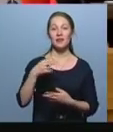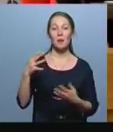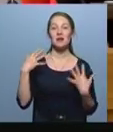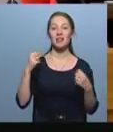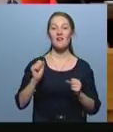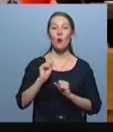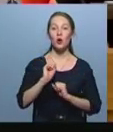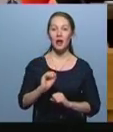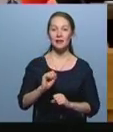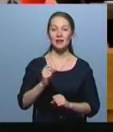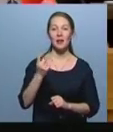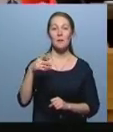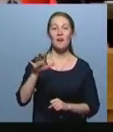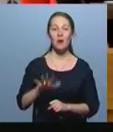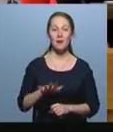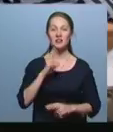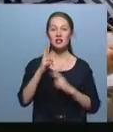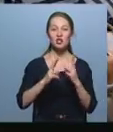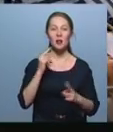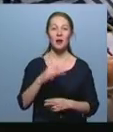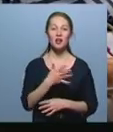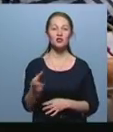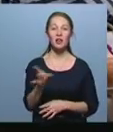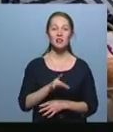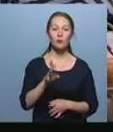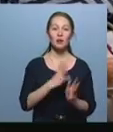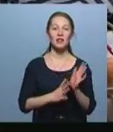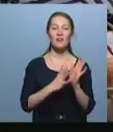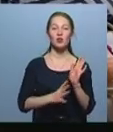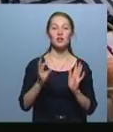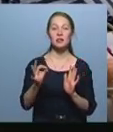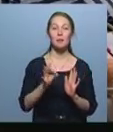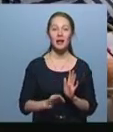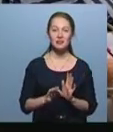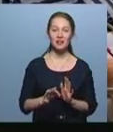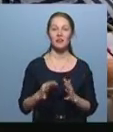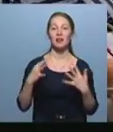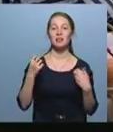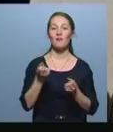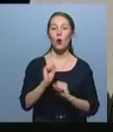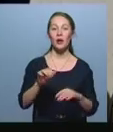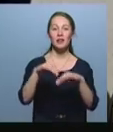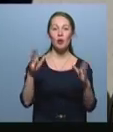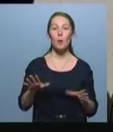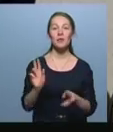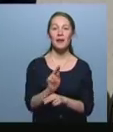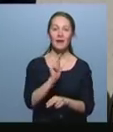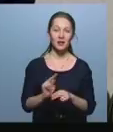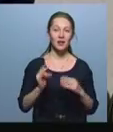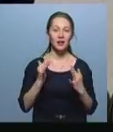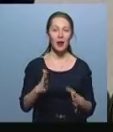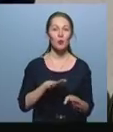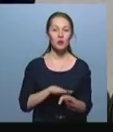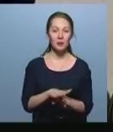первое место по количеству обращений и жалоб жителей республики. 90% объектов здравоохранения требуют капитального ремонта. Глава